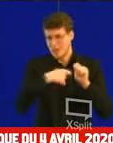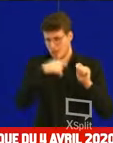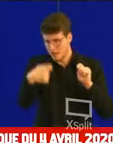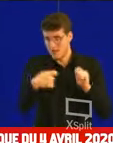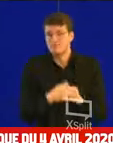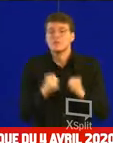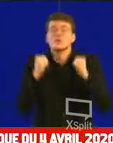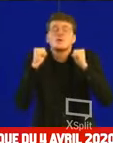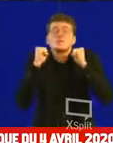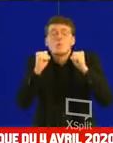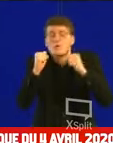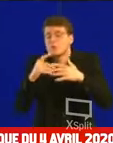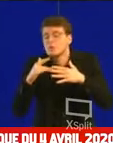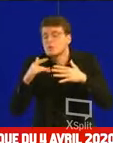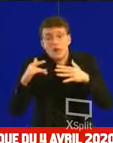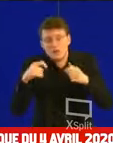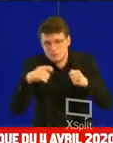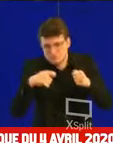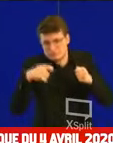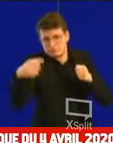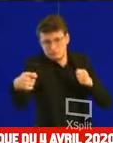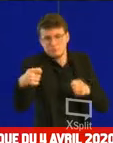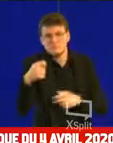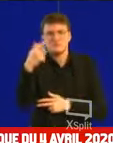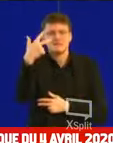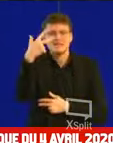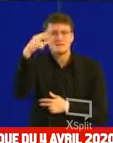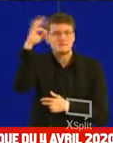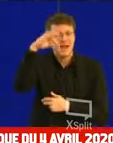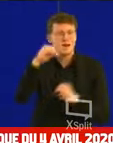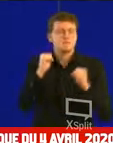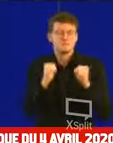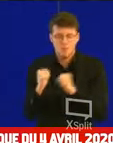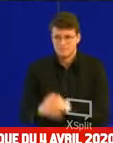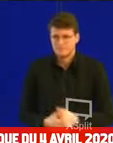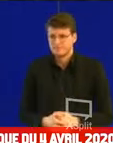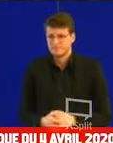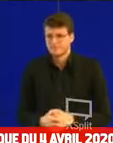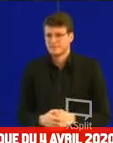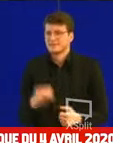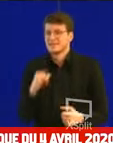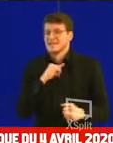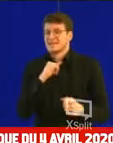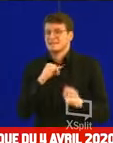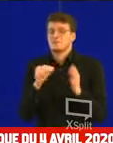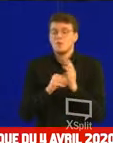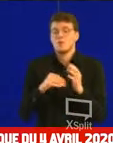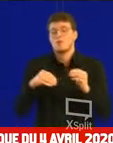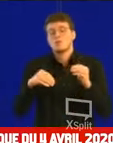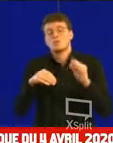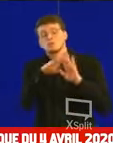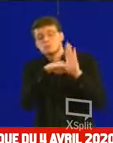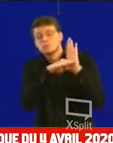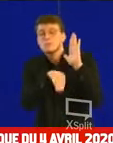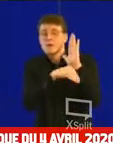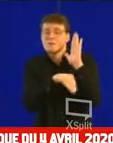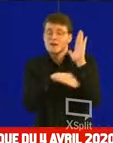souvenir de brice hortefeux du fooding swing au peuple et au bric-à-brac que